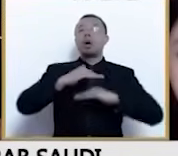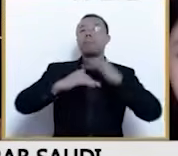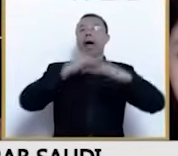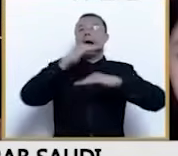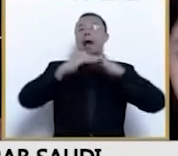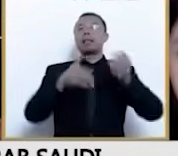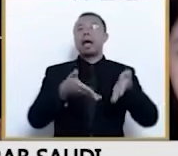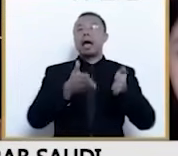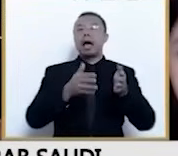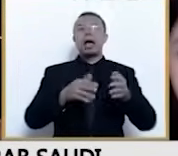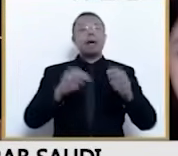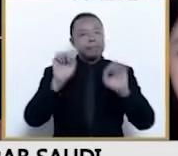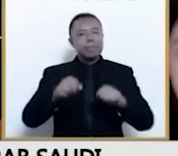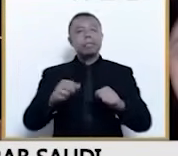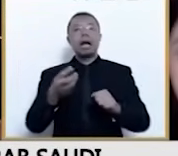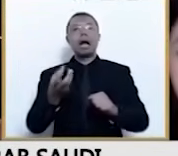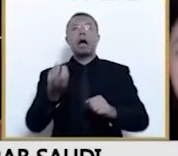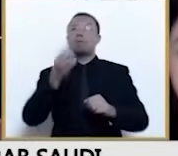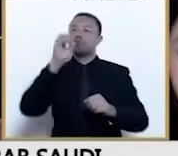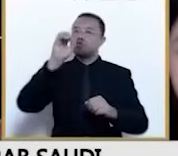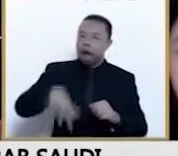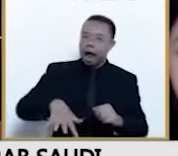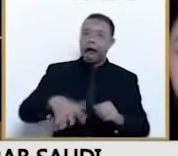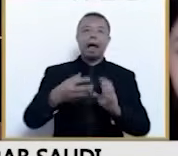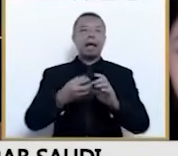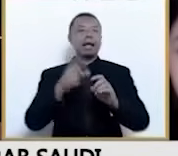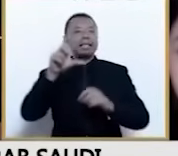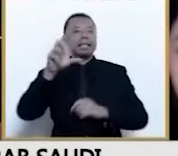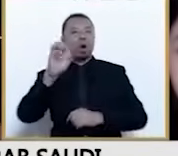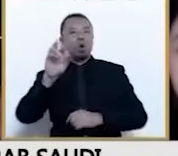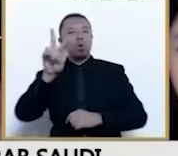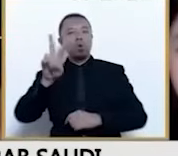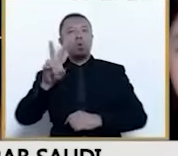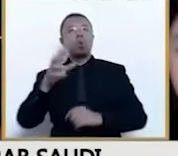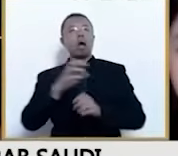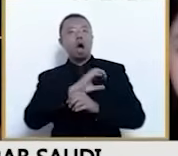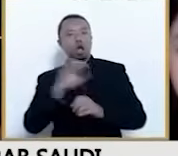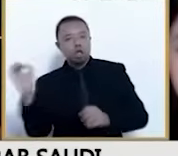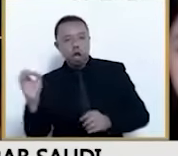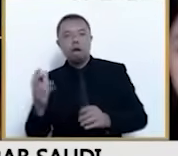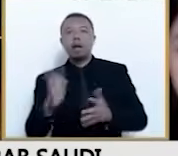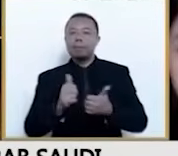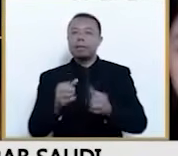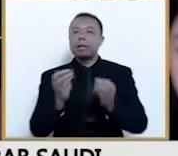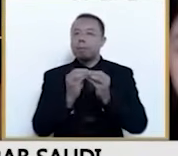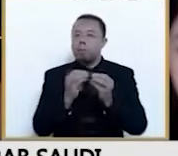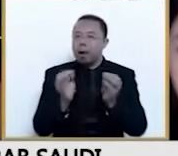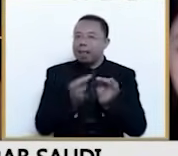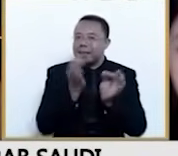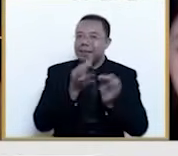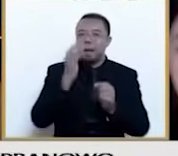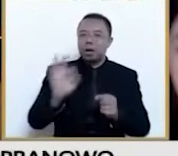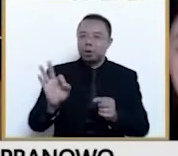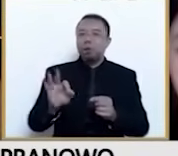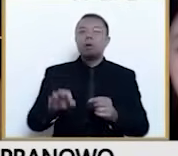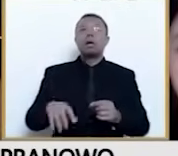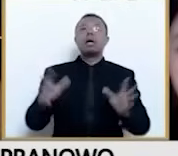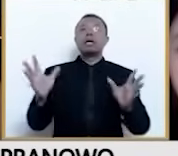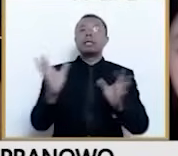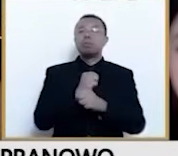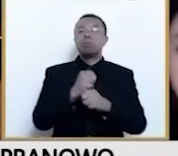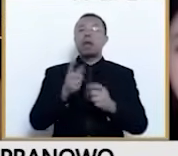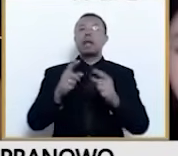Sehingga rendah emisi, kemudian bisa menjadi kerajinan dan manufaktur. Inti permasalahan dari restribusi